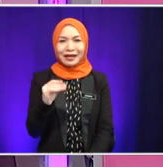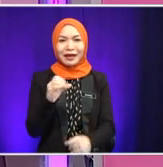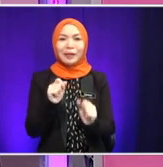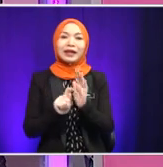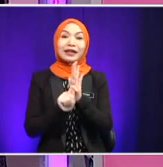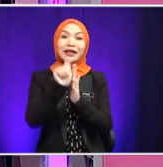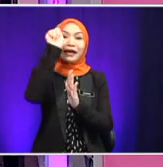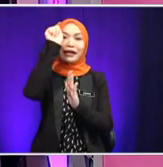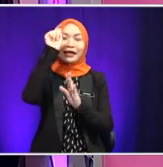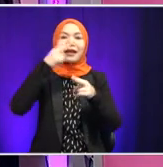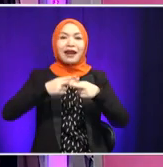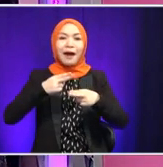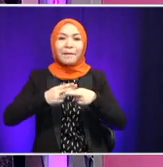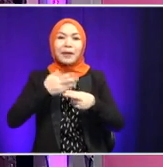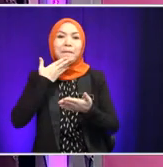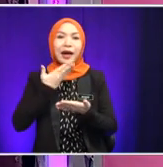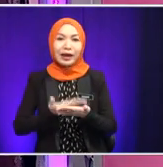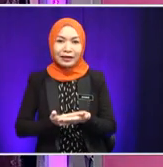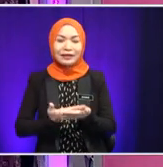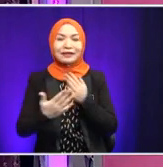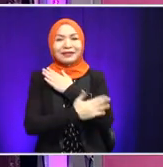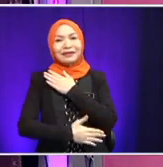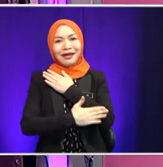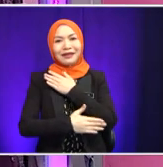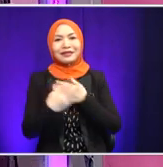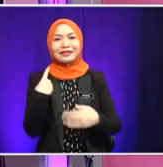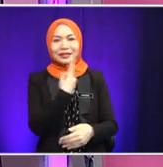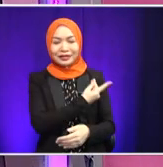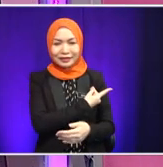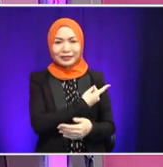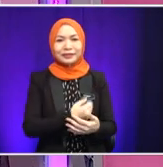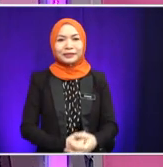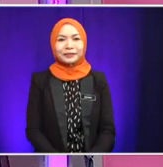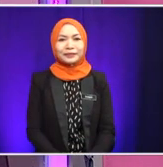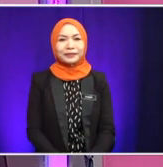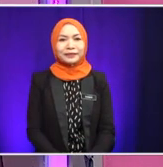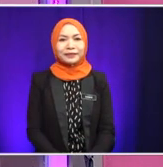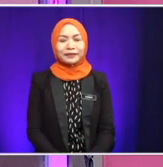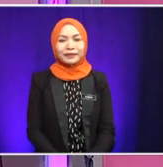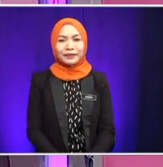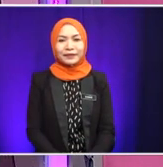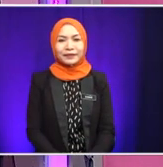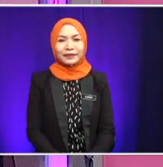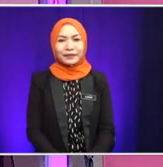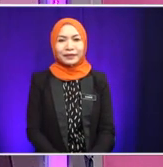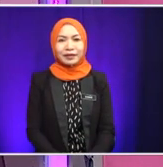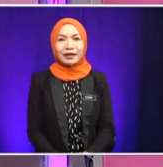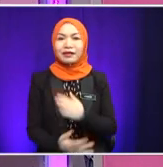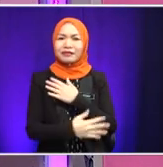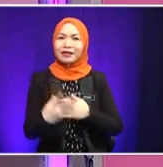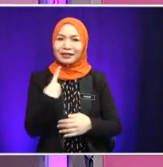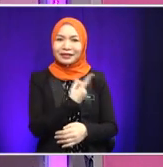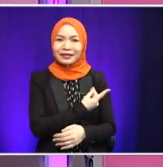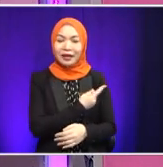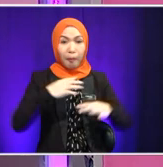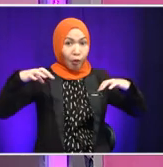satu eee teladan kepada negara-negara lain Yang mana negara kita tidak menghadapi masalah eee seperti di negara yang mengalami peperangan dan